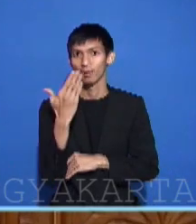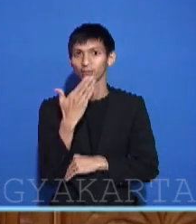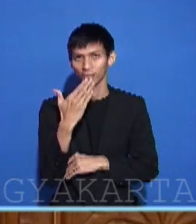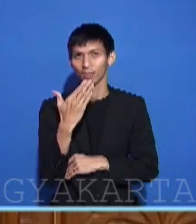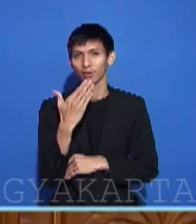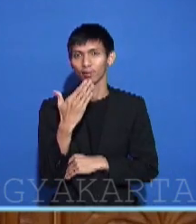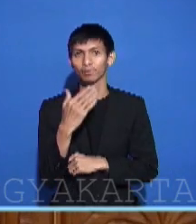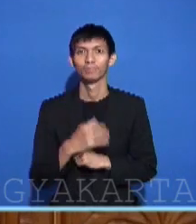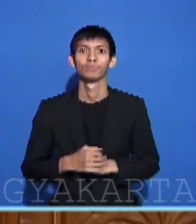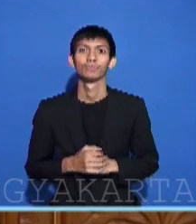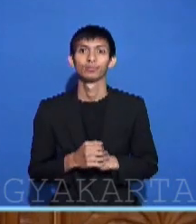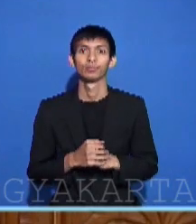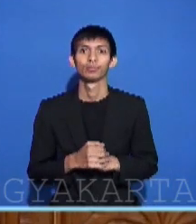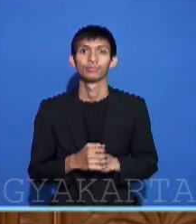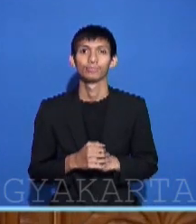pamir tanan